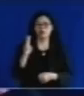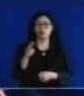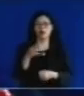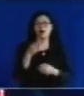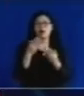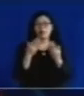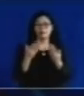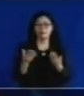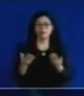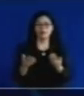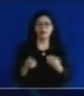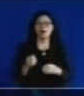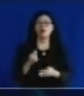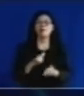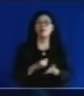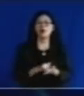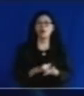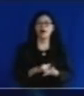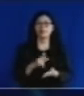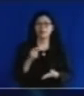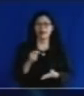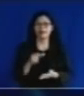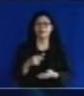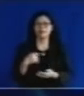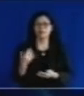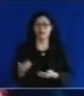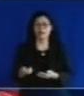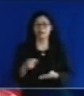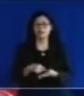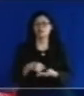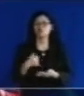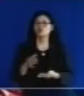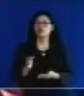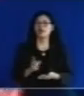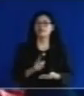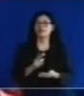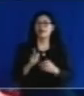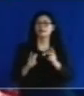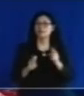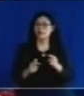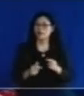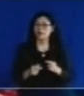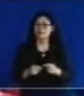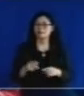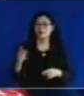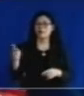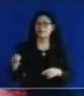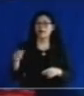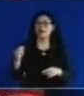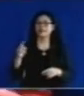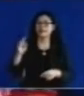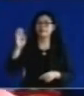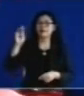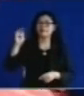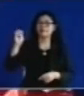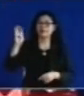alhamdulillah bahwa tarif yang sementara sekarang ini sudah dilaksanakan, ini telah meningkatkan PAD untuk Kabupaten Brebes